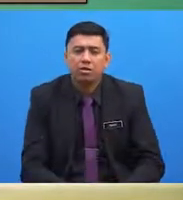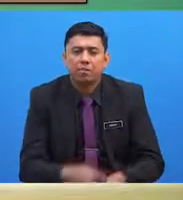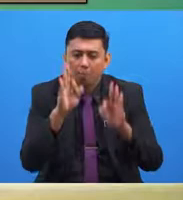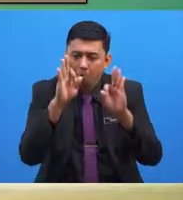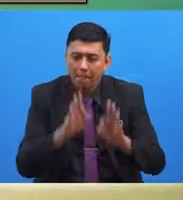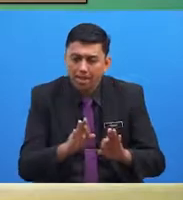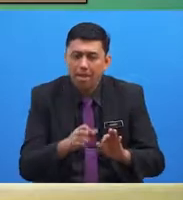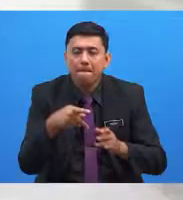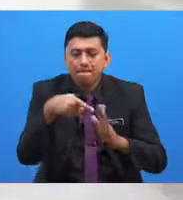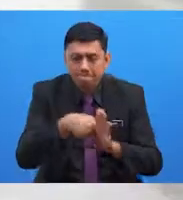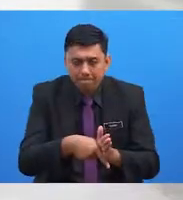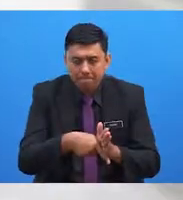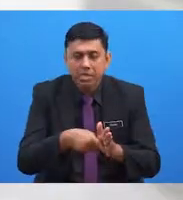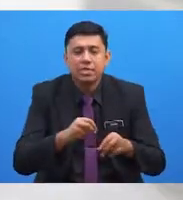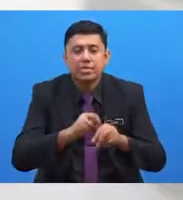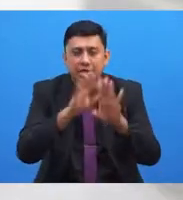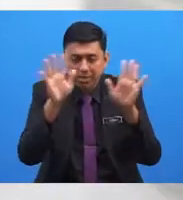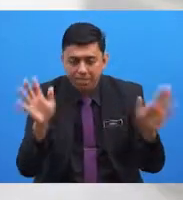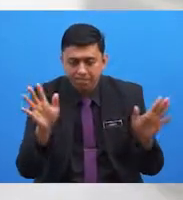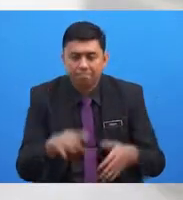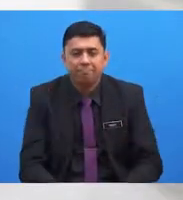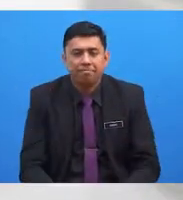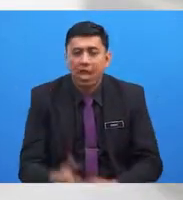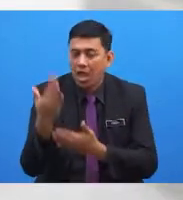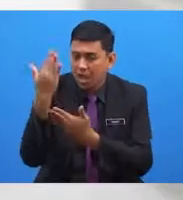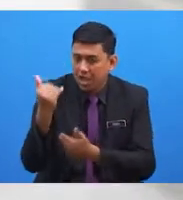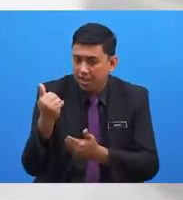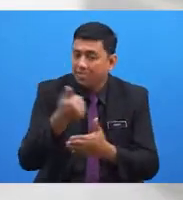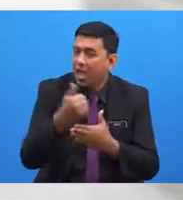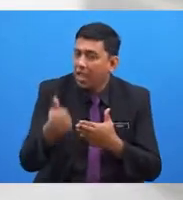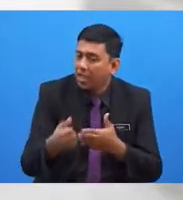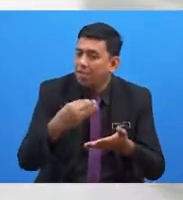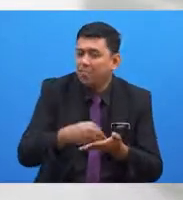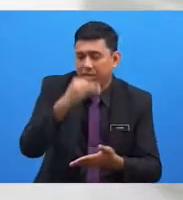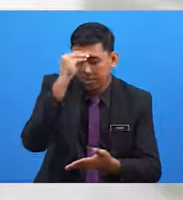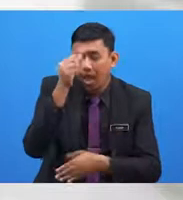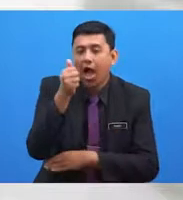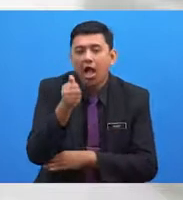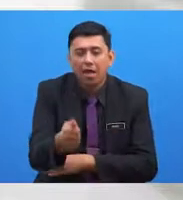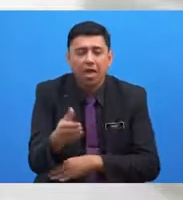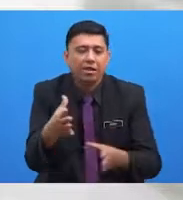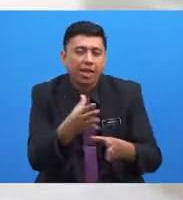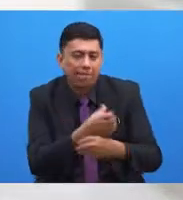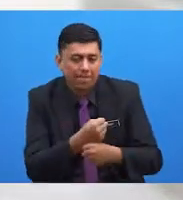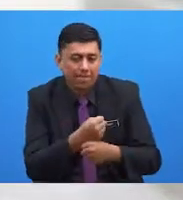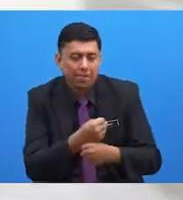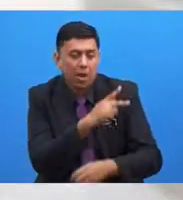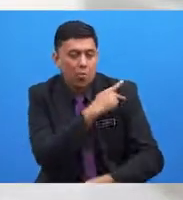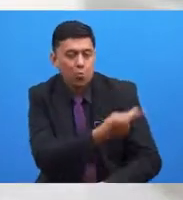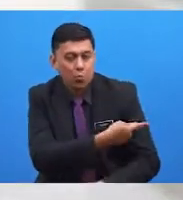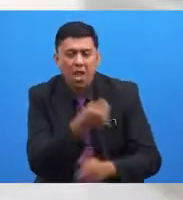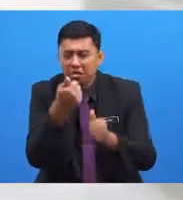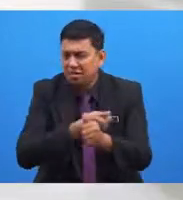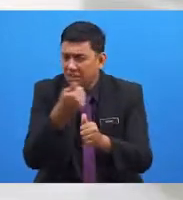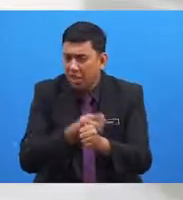penyata. Saya mengharapkan di akhir pembelajaran nanti, anda akan dapat menguasai